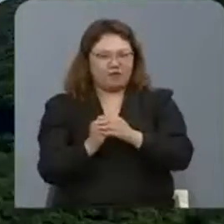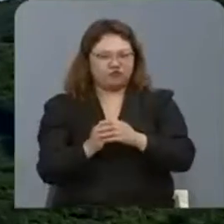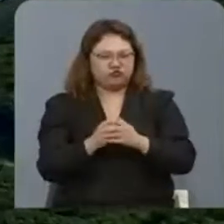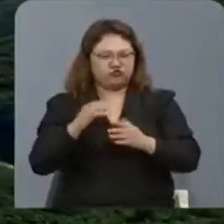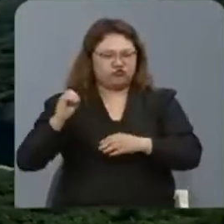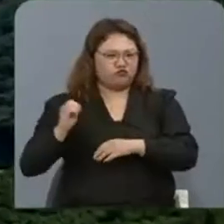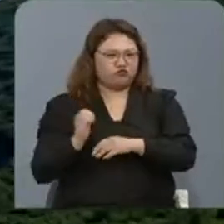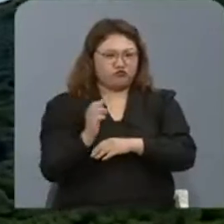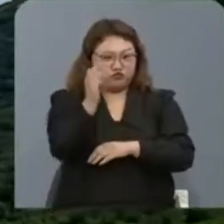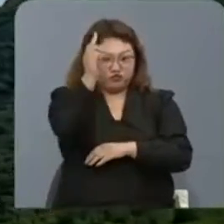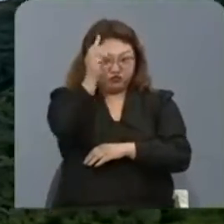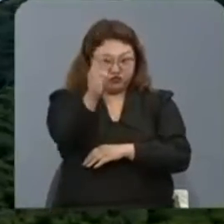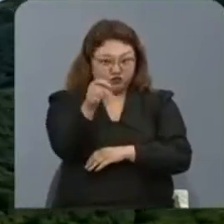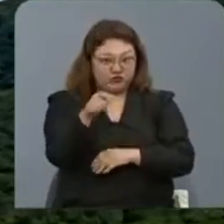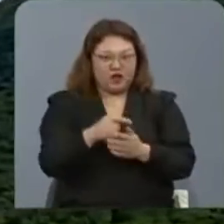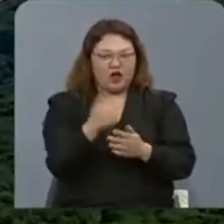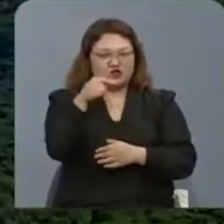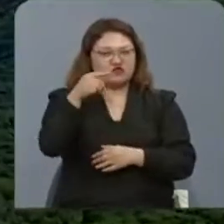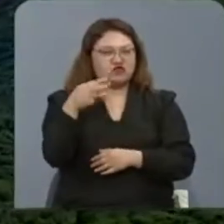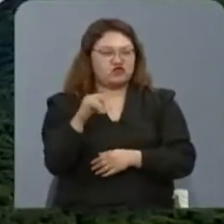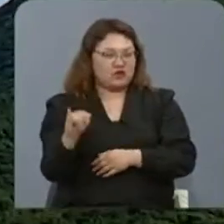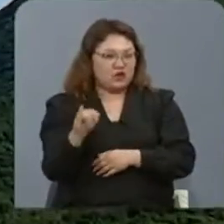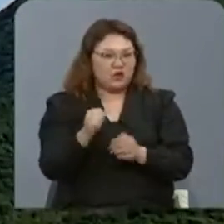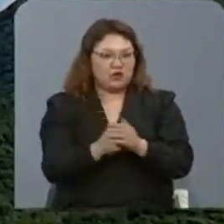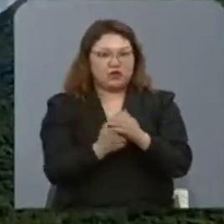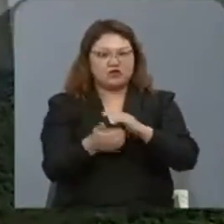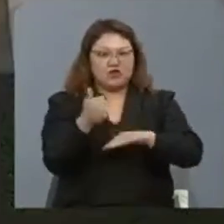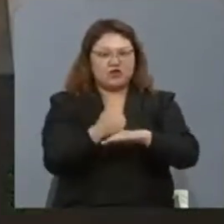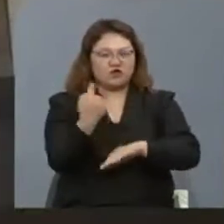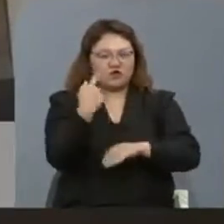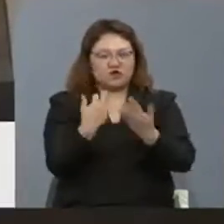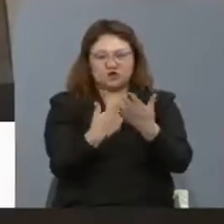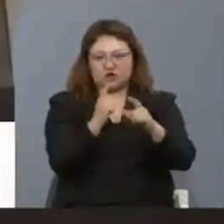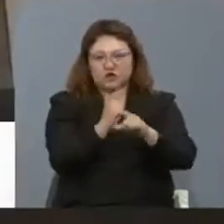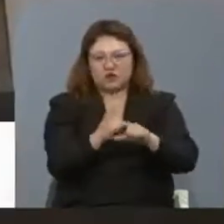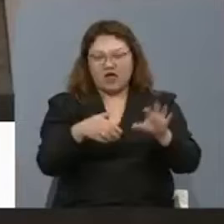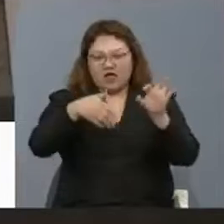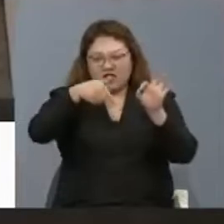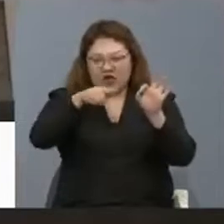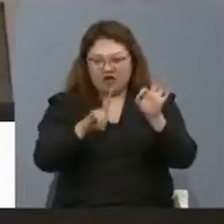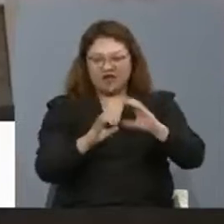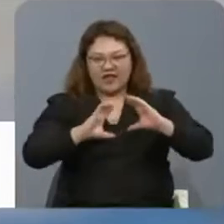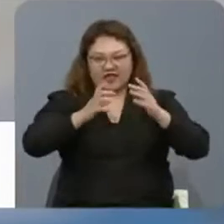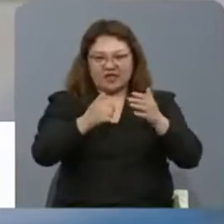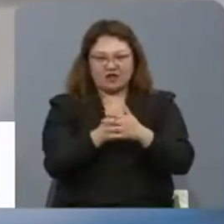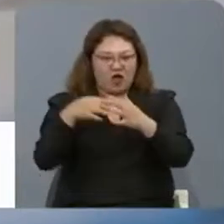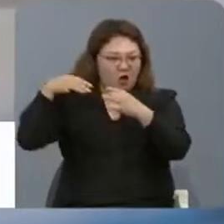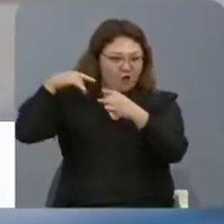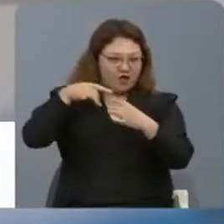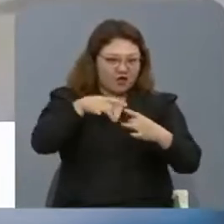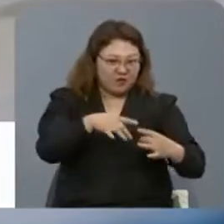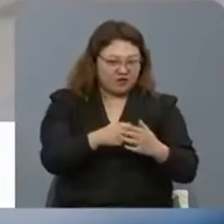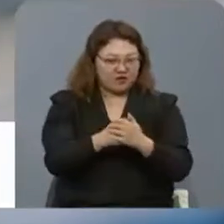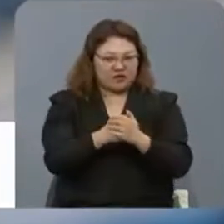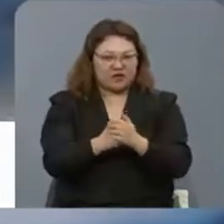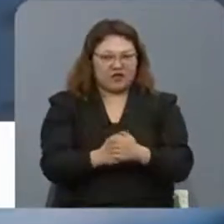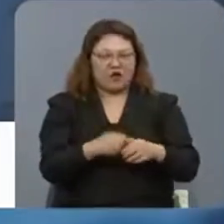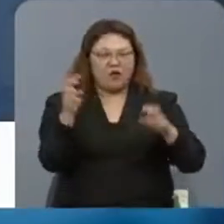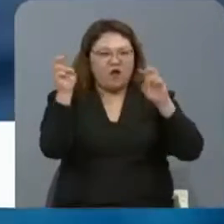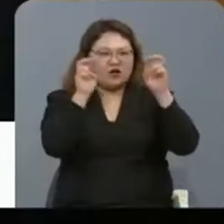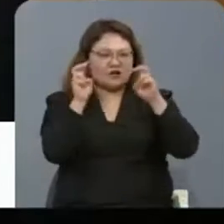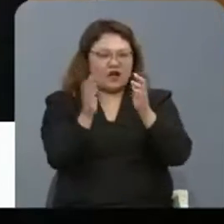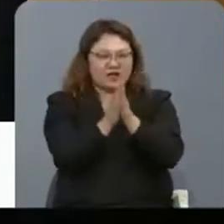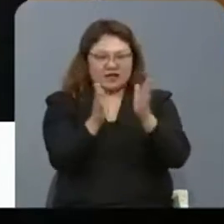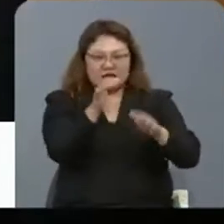누리호. 누리호의 성공 뒤에는 제주를 기점으로 10개국의 위성 지상국을 둔 항공우주 스타트업이